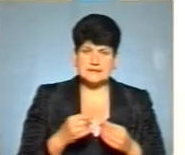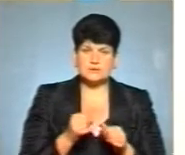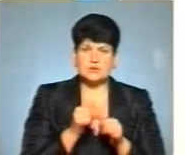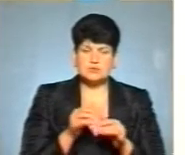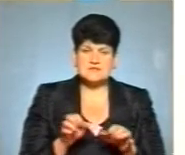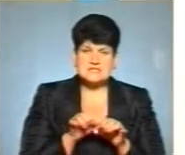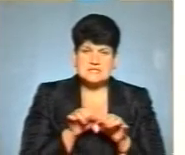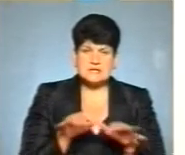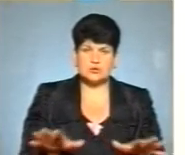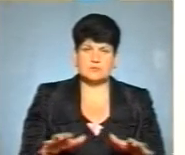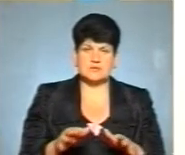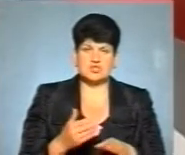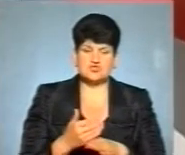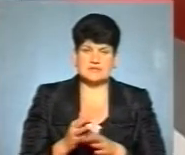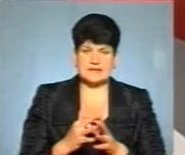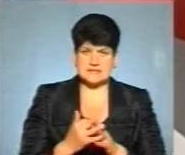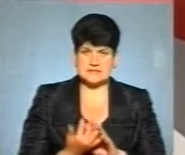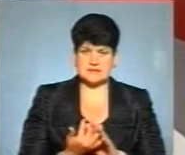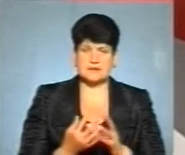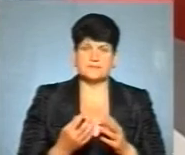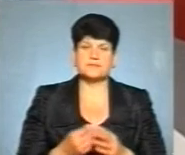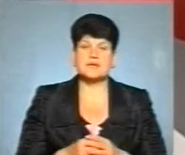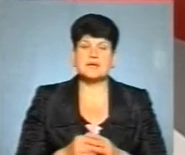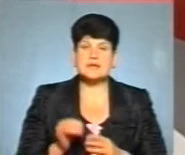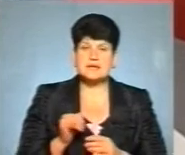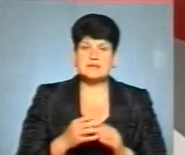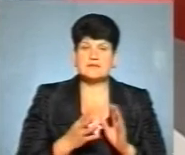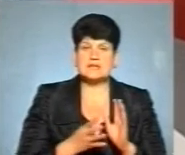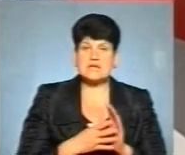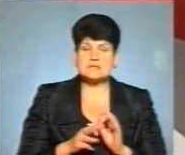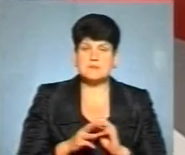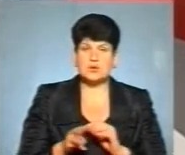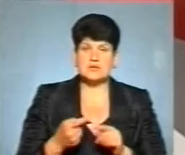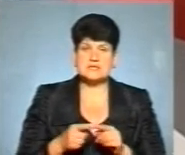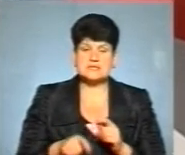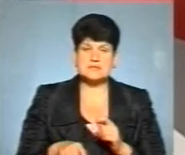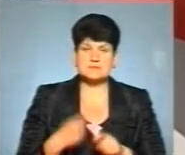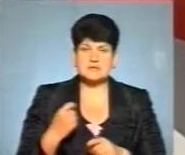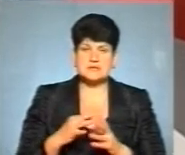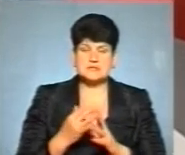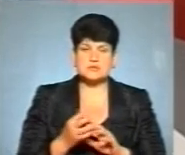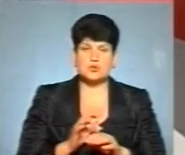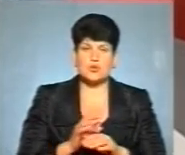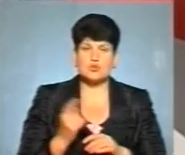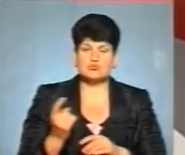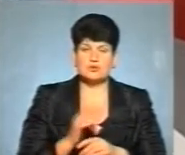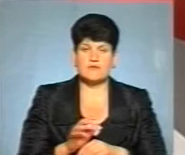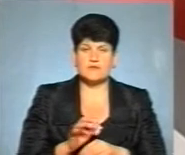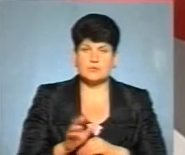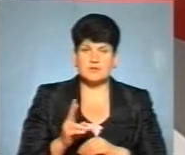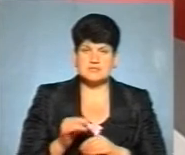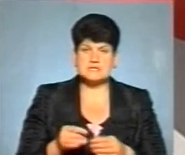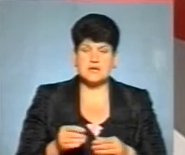унеможливлення затоплення частини села. Тобто вже такий варіант є. І 19 мільйонів – це є збитки сільськогосподарських виробників, це є відповідно врожай,